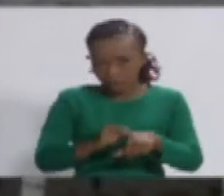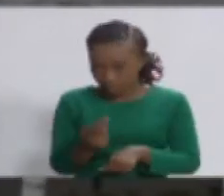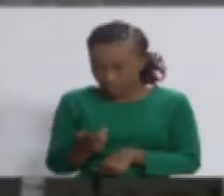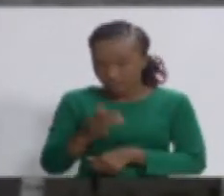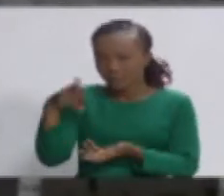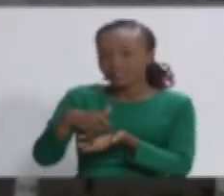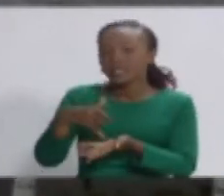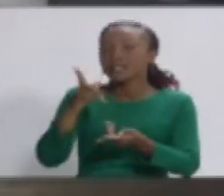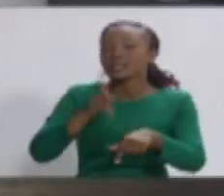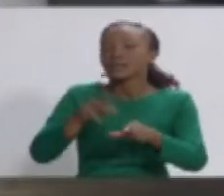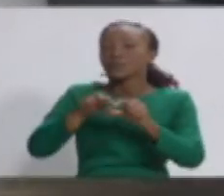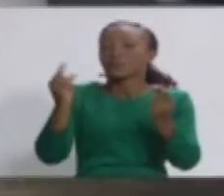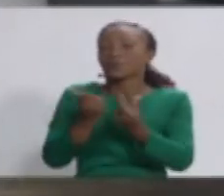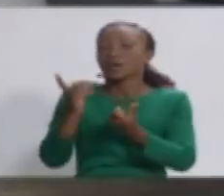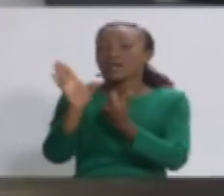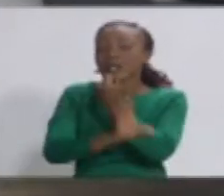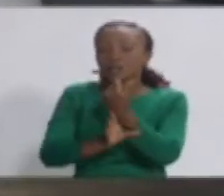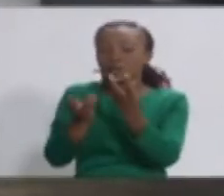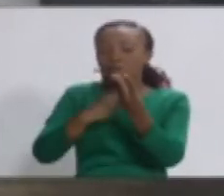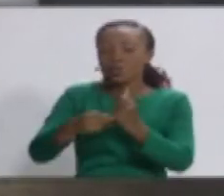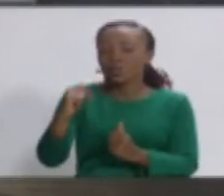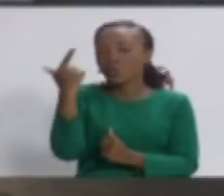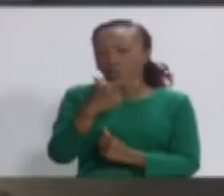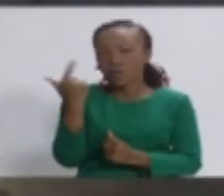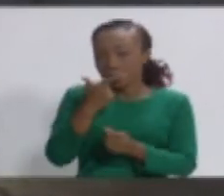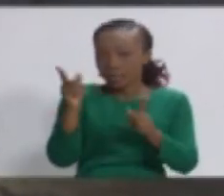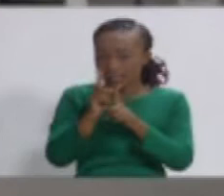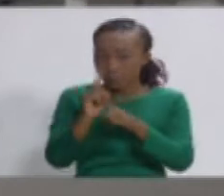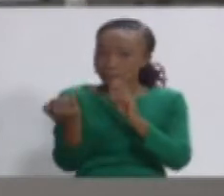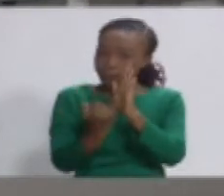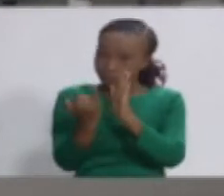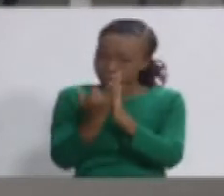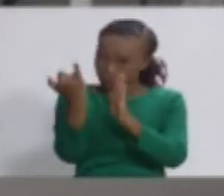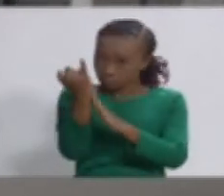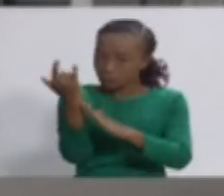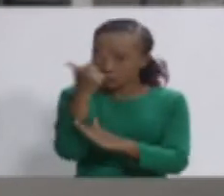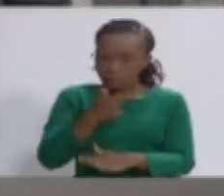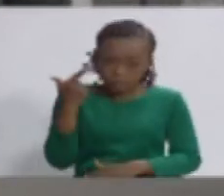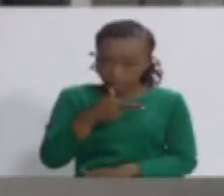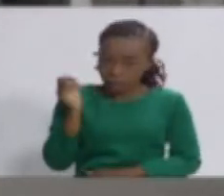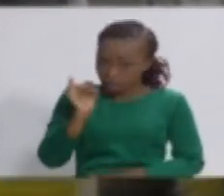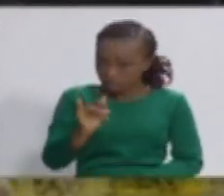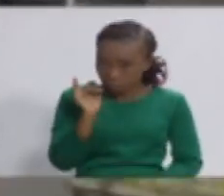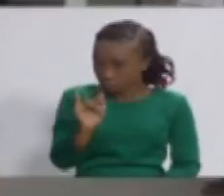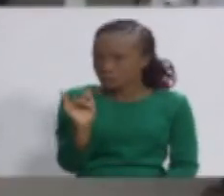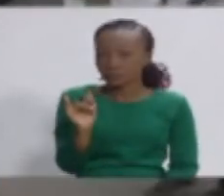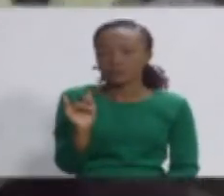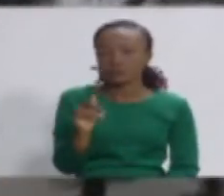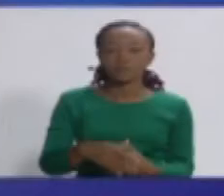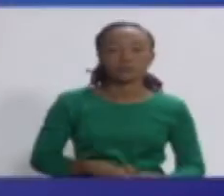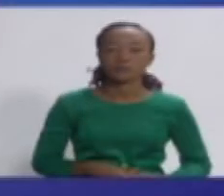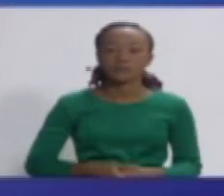Anajiri wakati shirika la nchi zinazouza mafuta pia zimesajili ongezeko la bei za petroli, dizeli na mafuta taa.